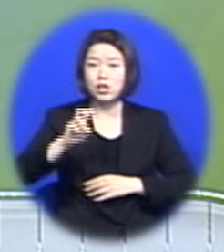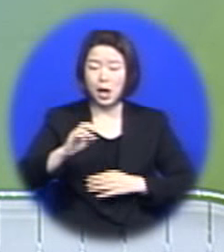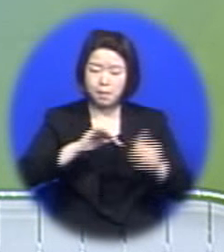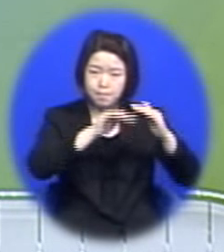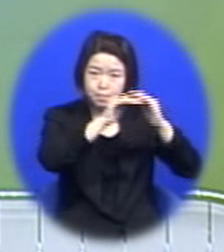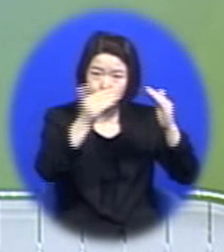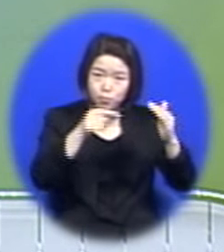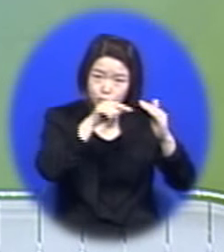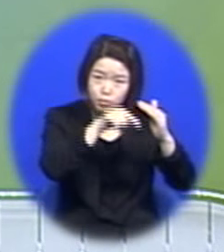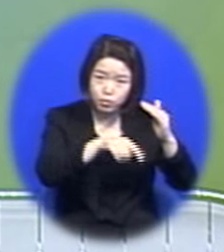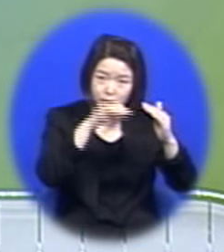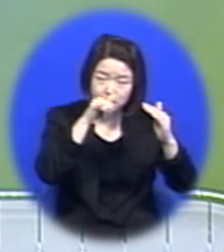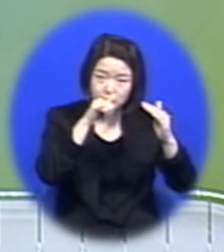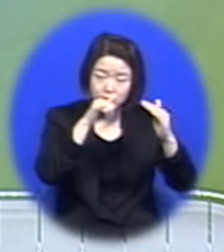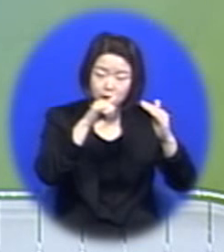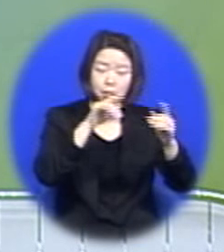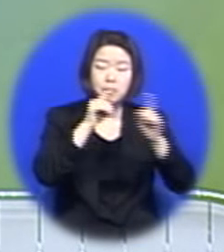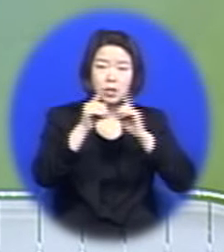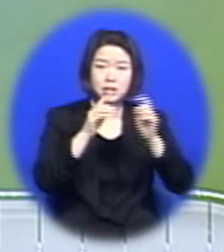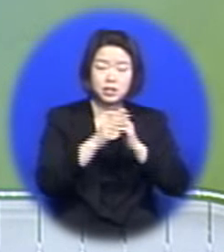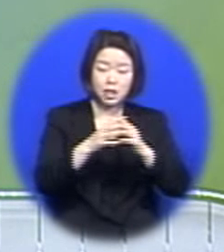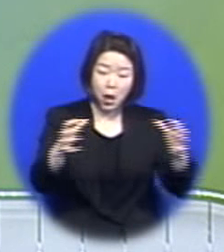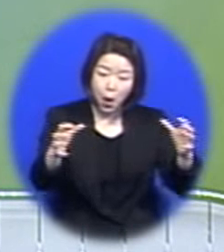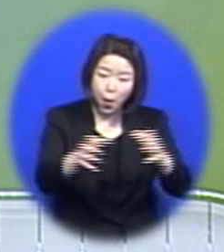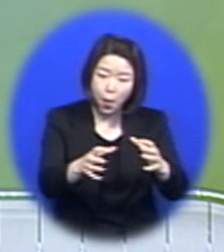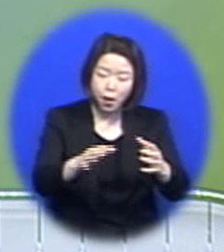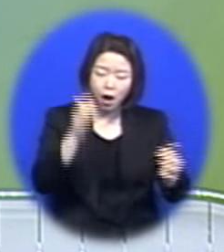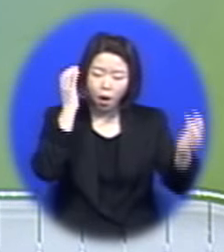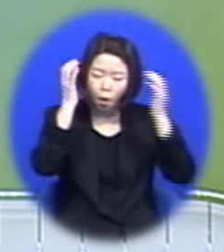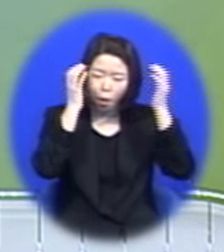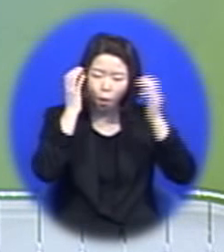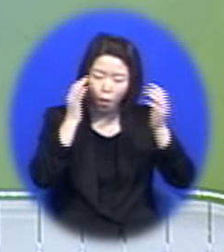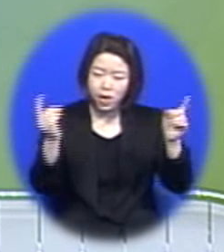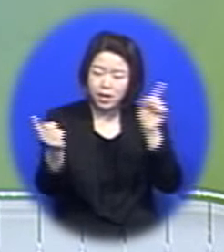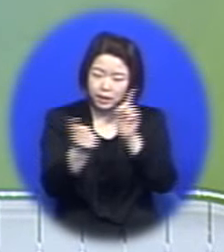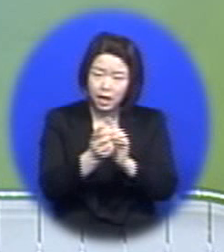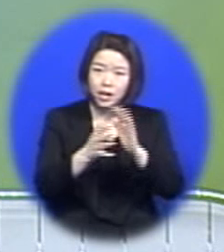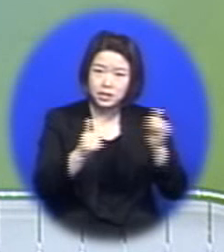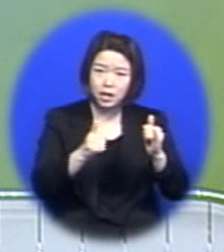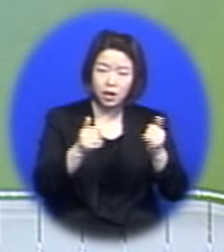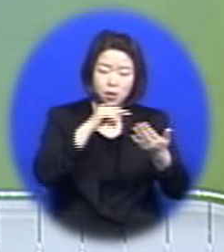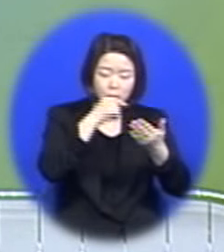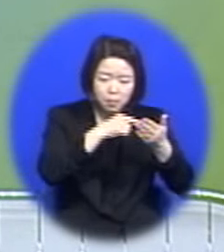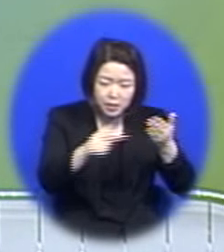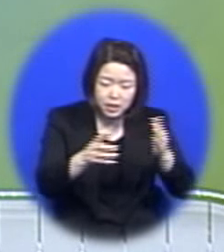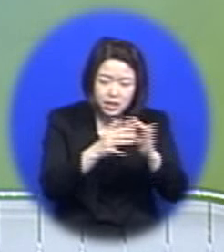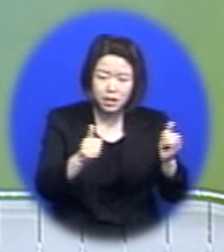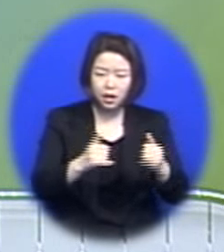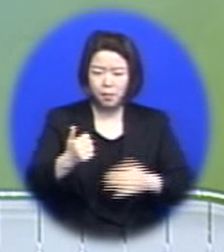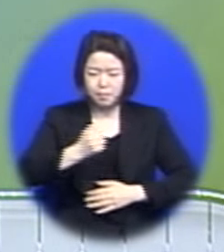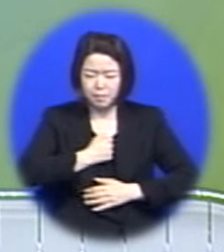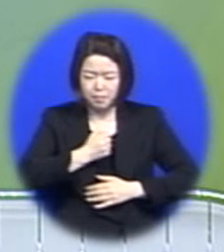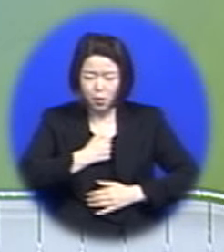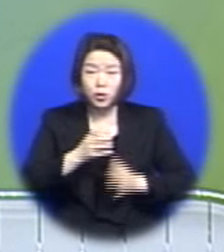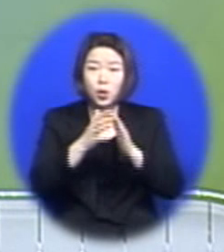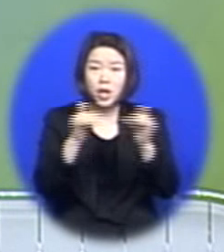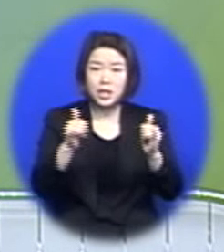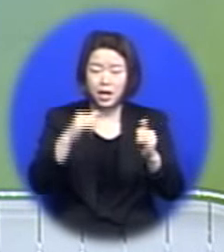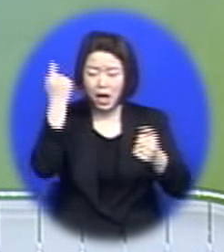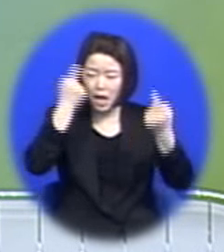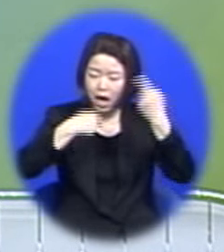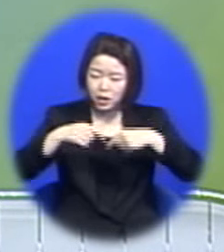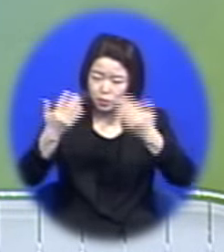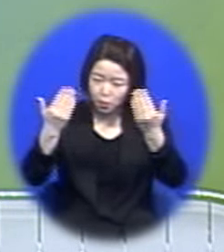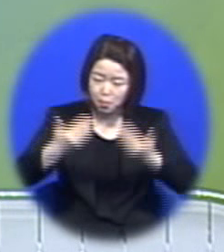이야기였습니다. 굴 속에 모여있던 환난당한 사람들, 빚진 사람들, 원통한 사람들,